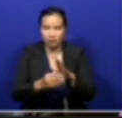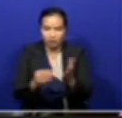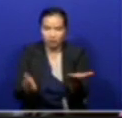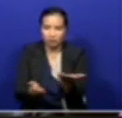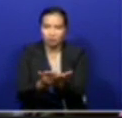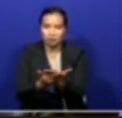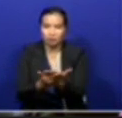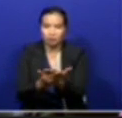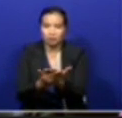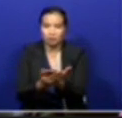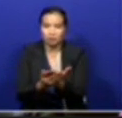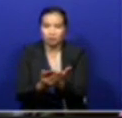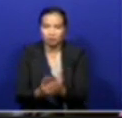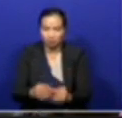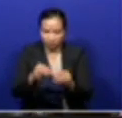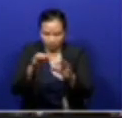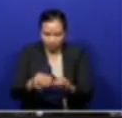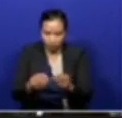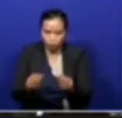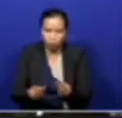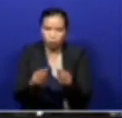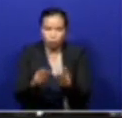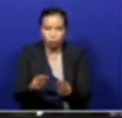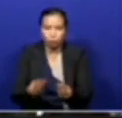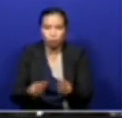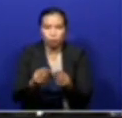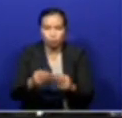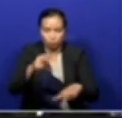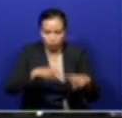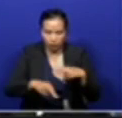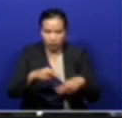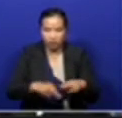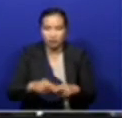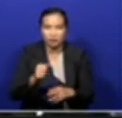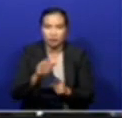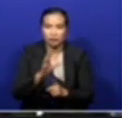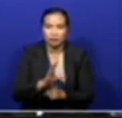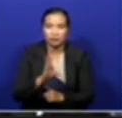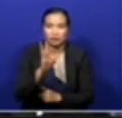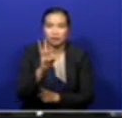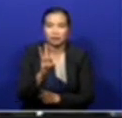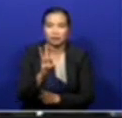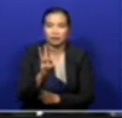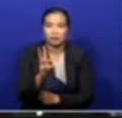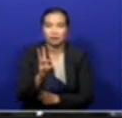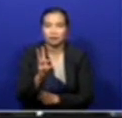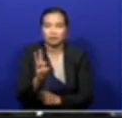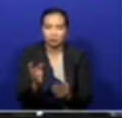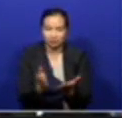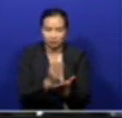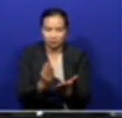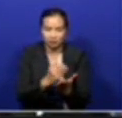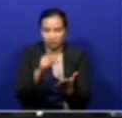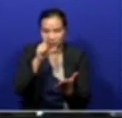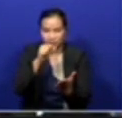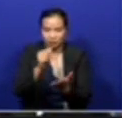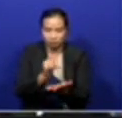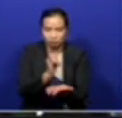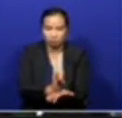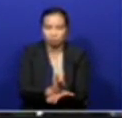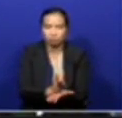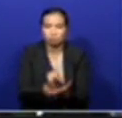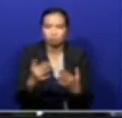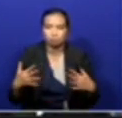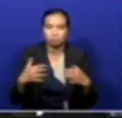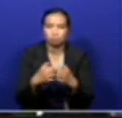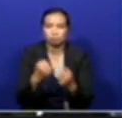รือป้อนข้อมูลกันอย่างไรลำดับที่6ค่ะหน้า20ผู้ป่วยติดเตียงจากอุบัติเห